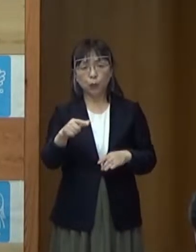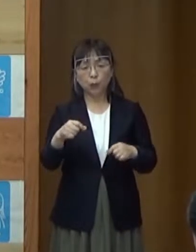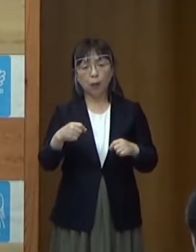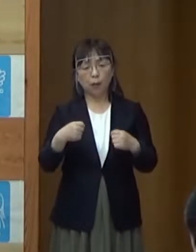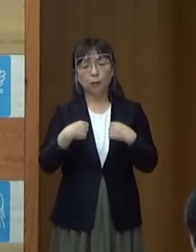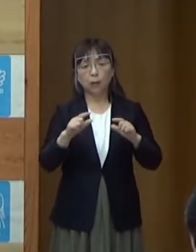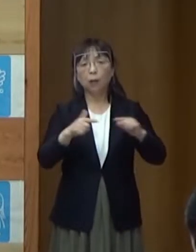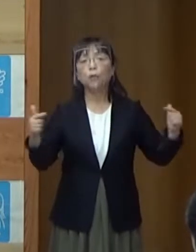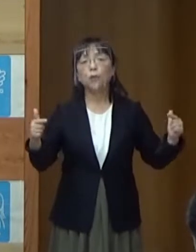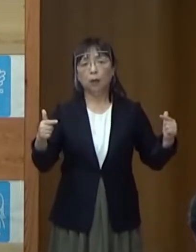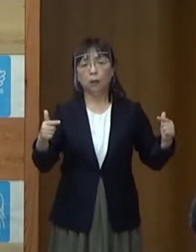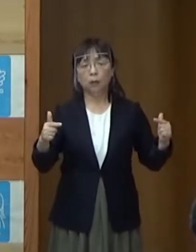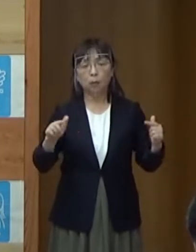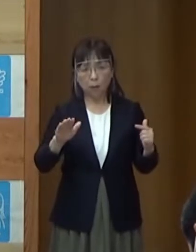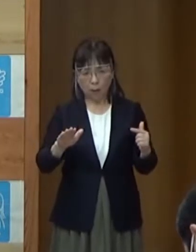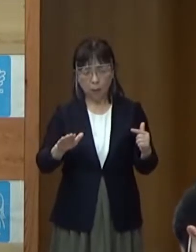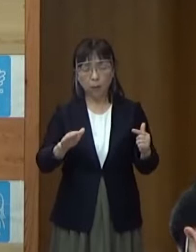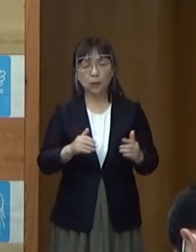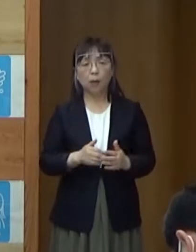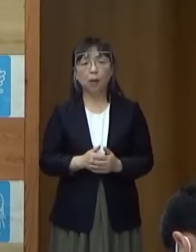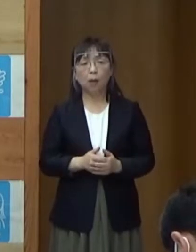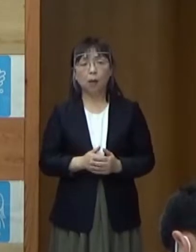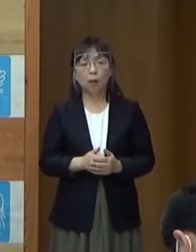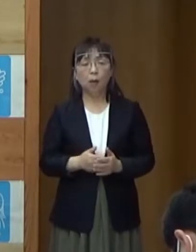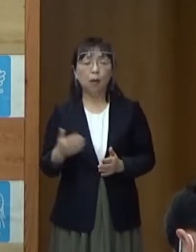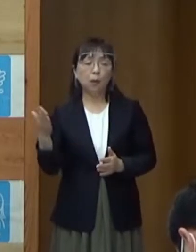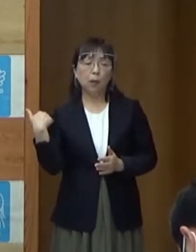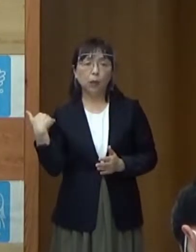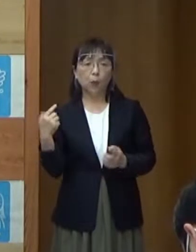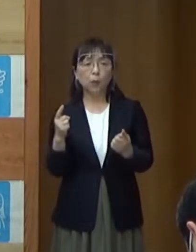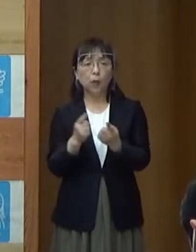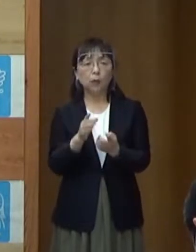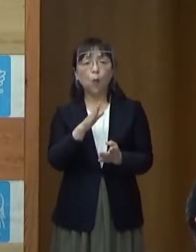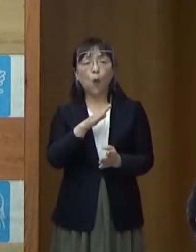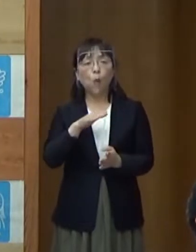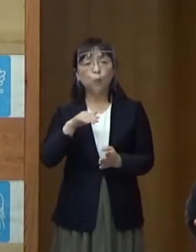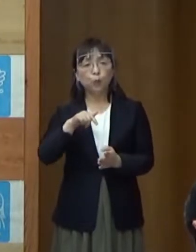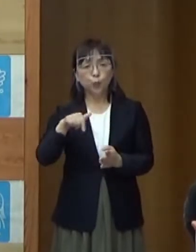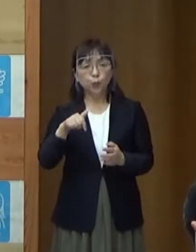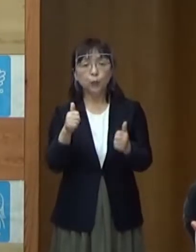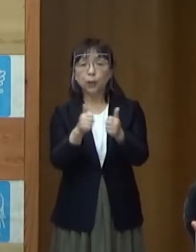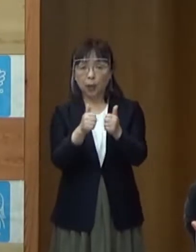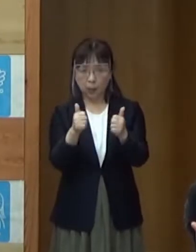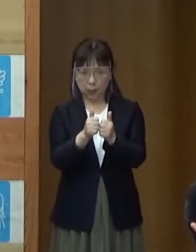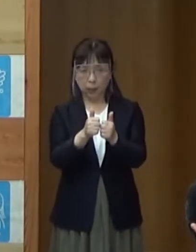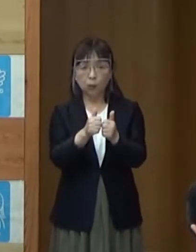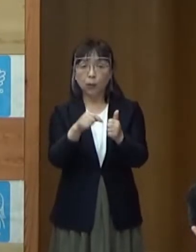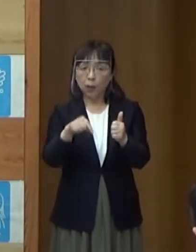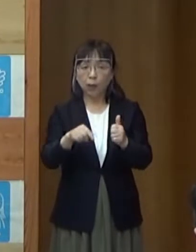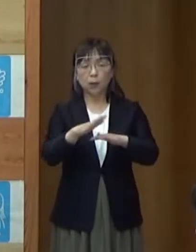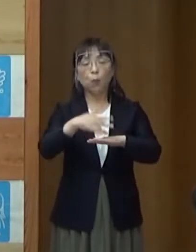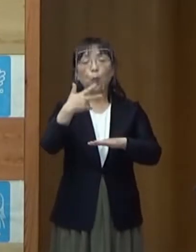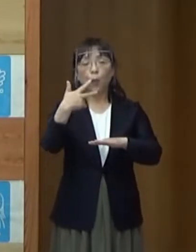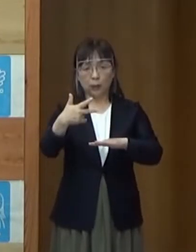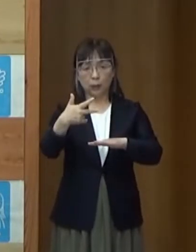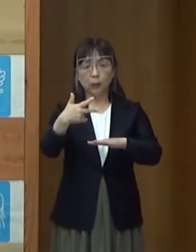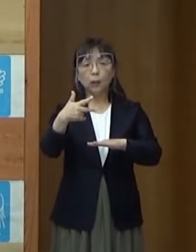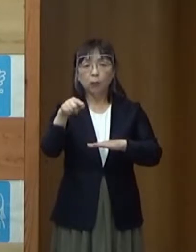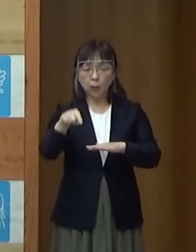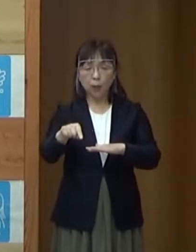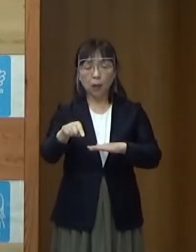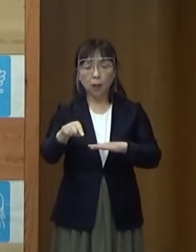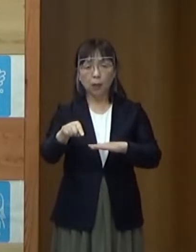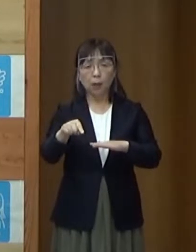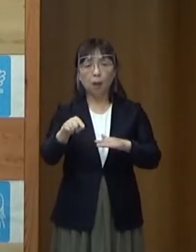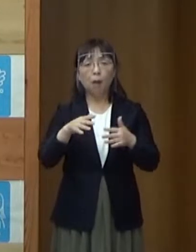大を踏まえまして、先ほどの対策本部会議で札幌市を対象としたまん